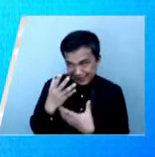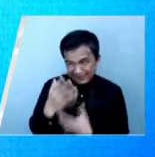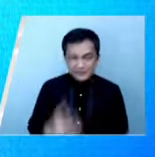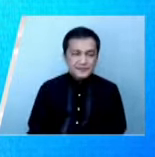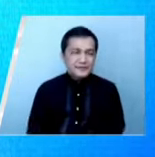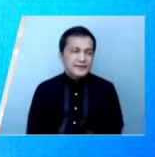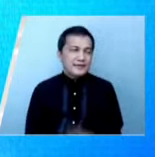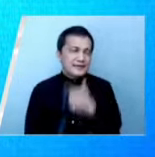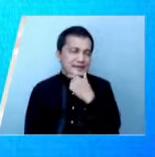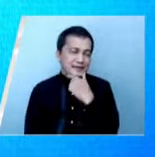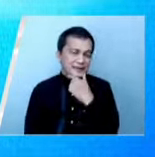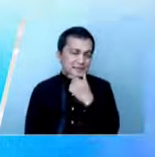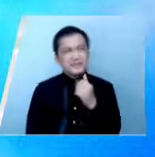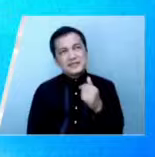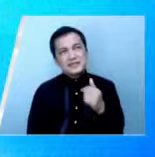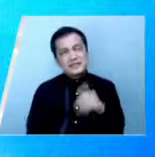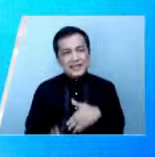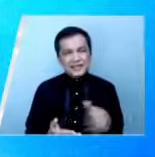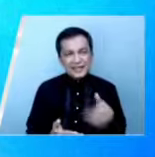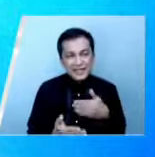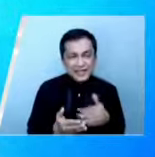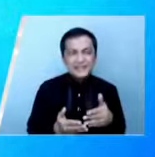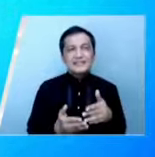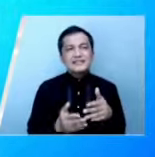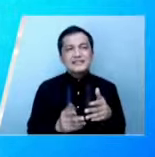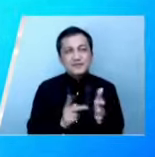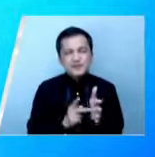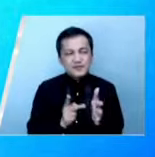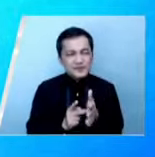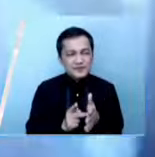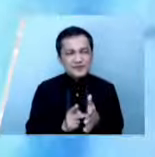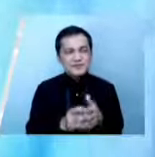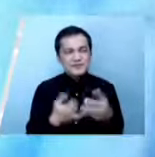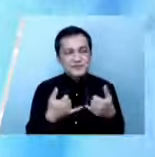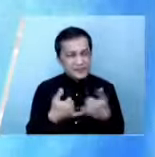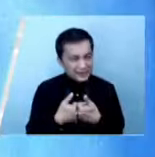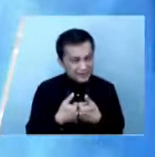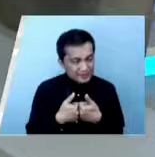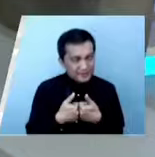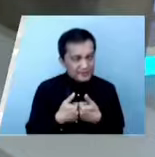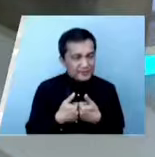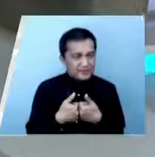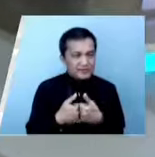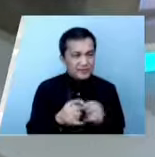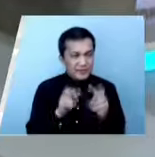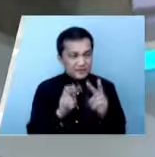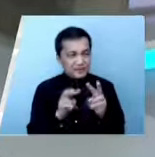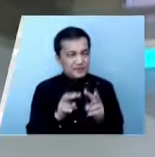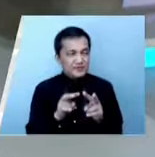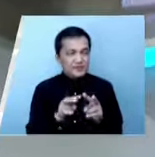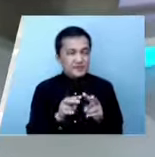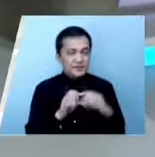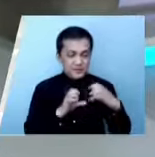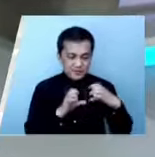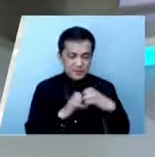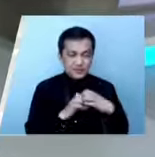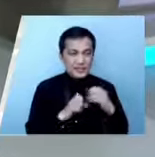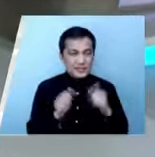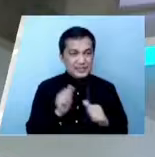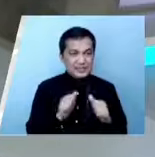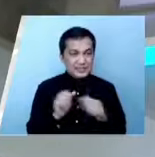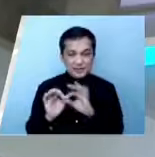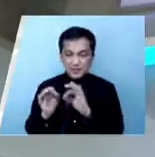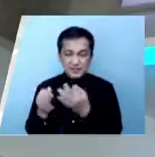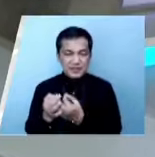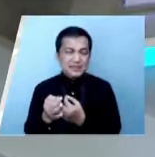May kantahan, may kakulitan, okay. May games. Makikita mo ang mga Kapuso stars at Kapamilya stars